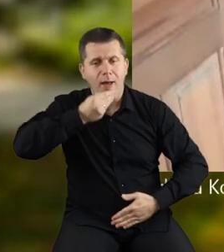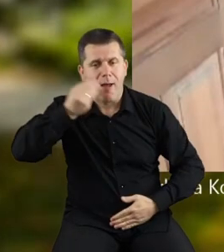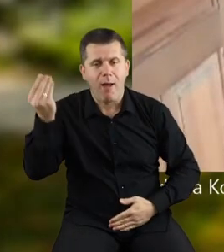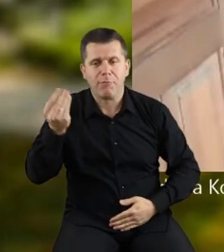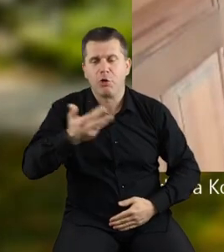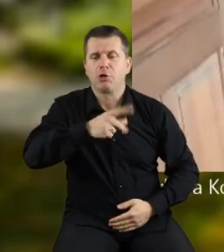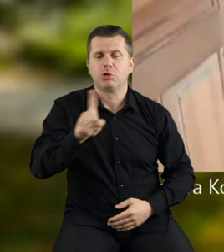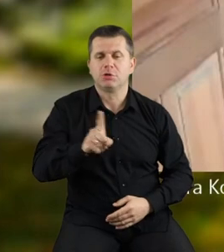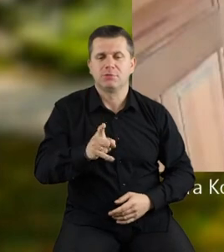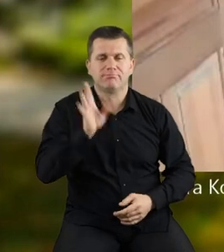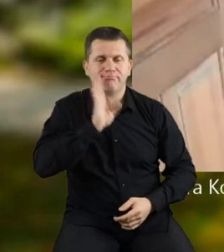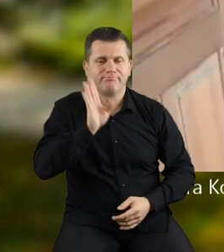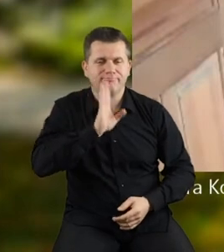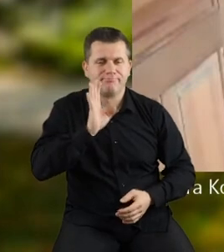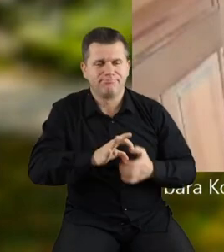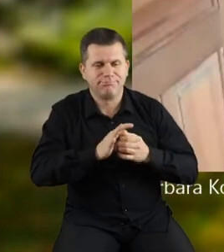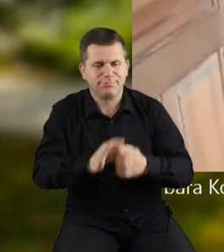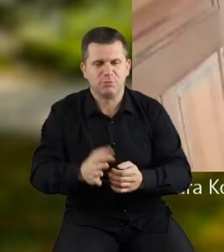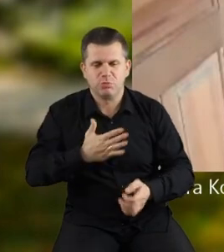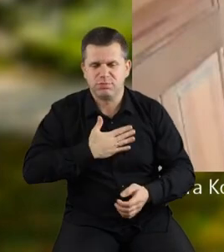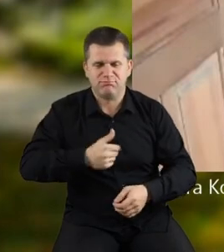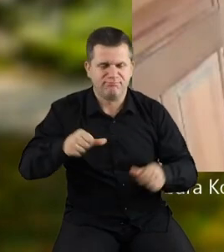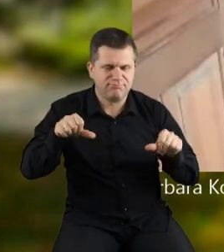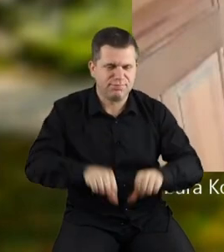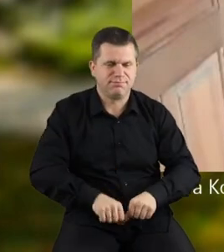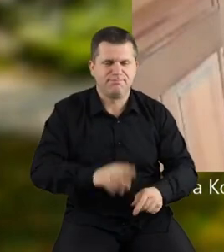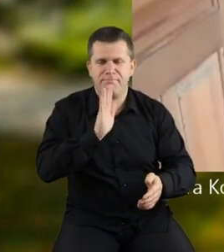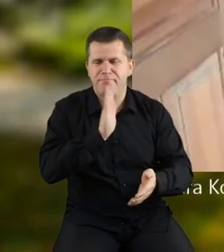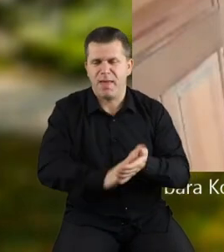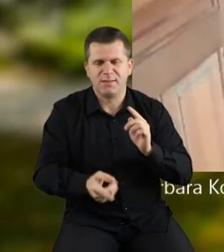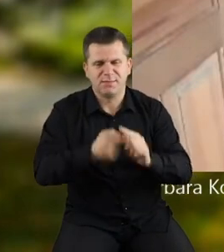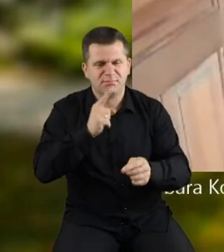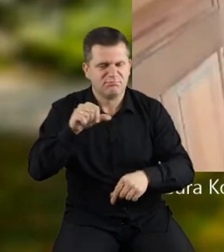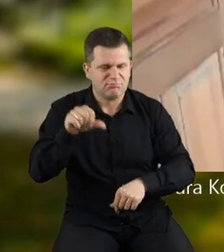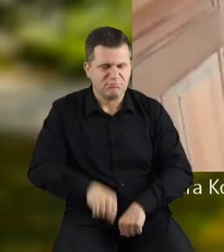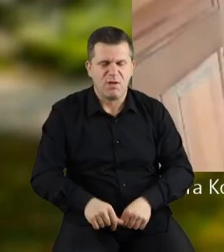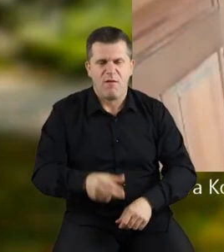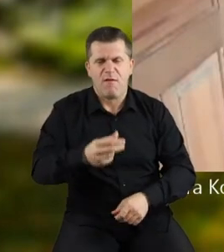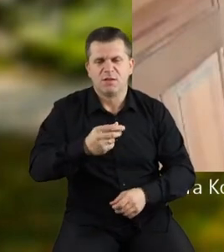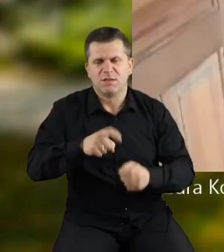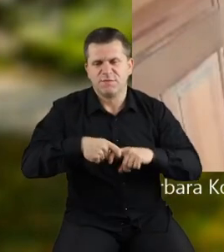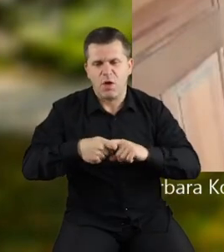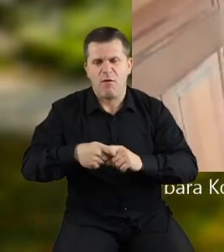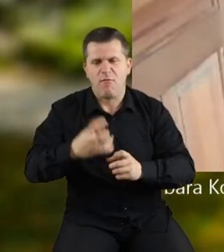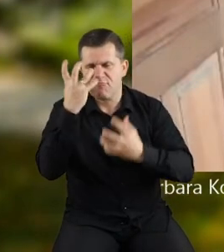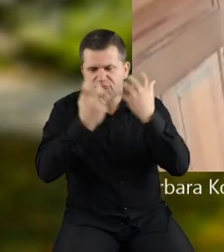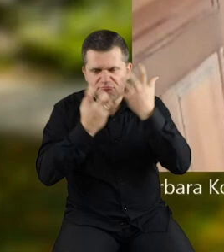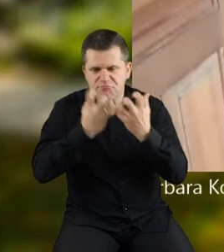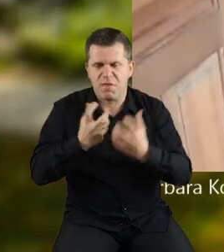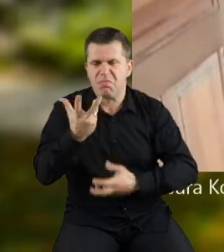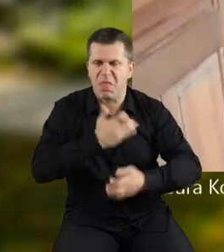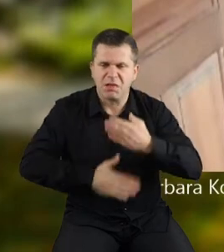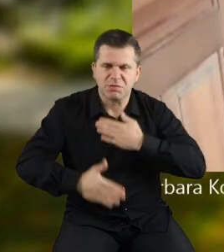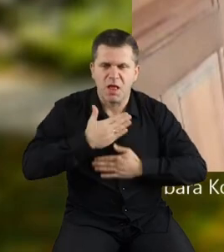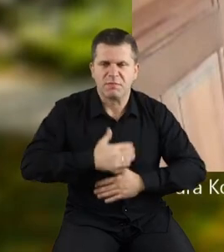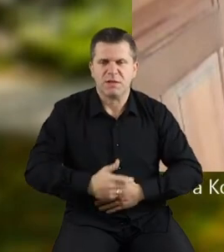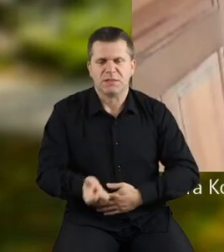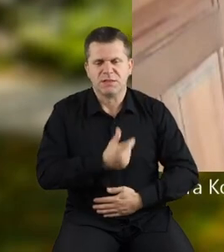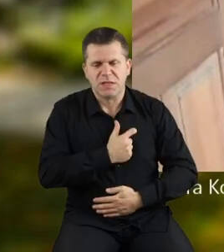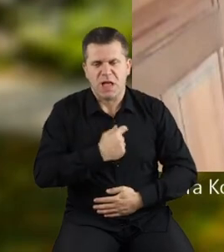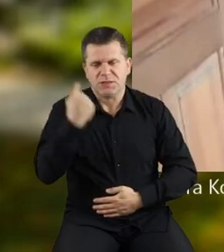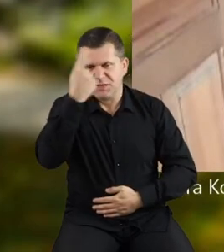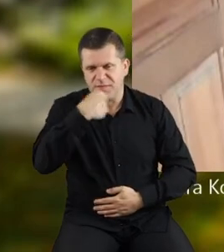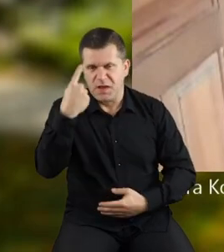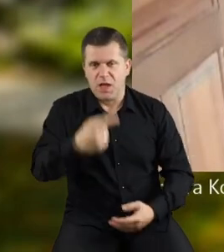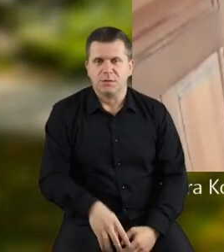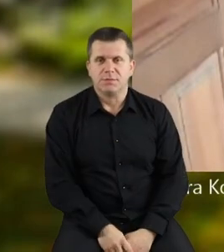się lepsza niż trwanie w beznadziejnym związku z wiecznym fochem i grymasem niezadowolenia